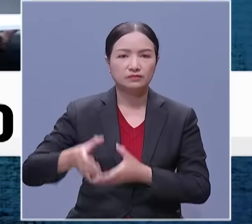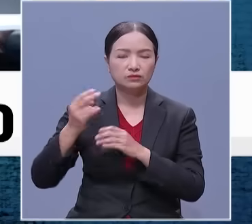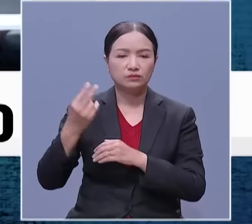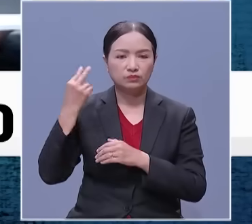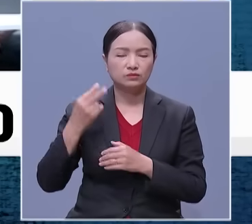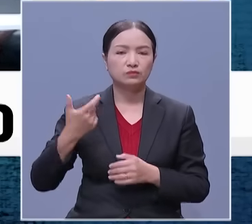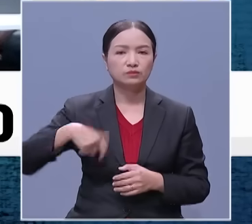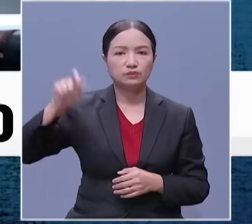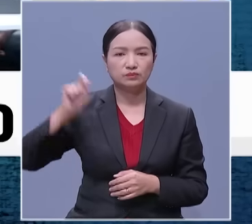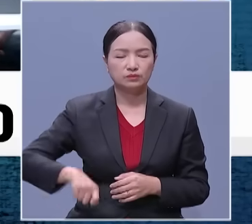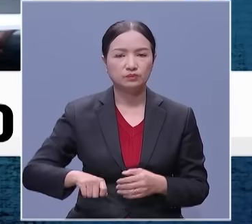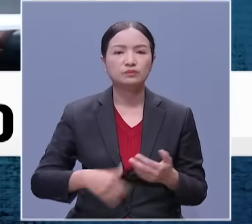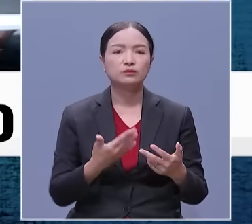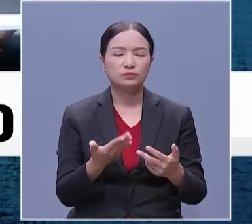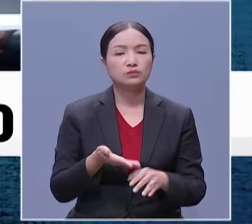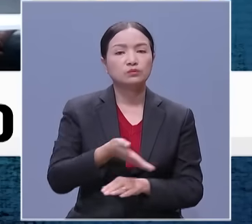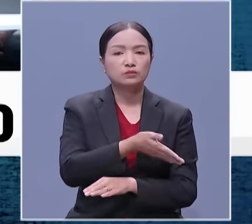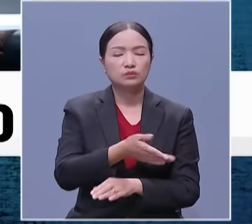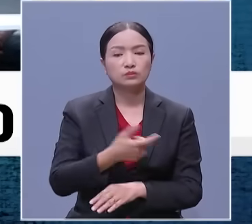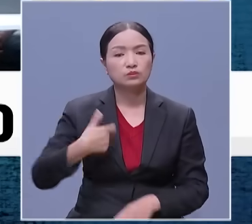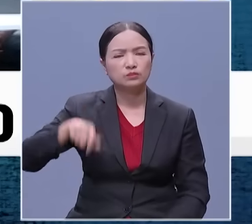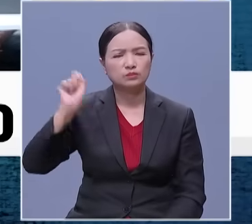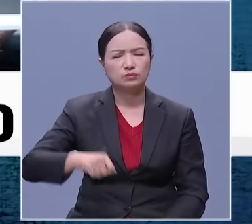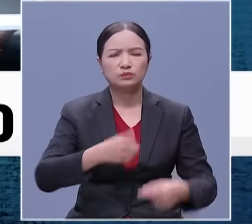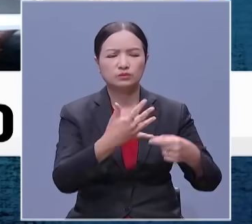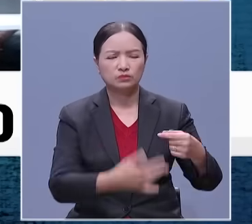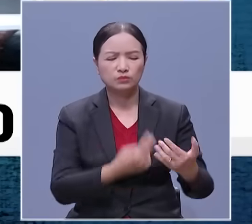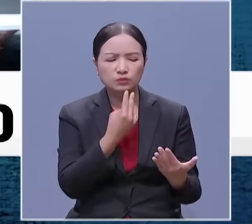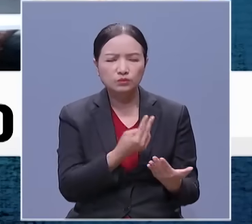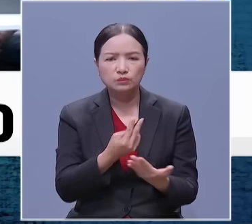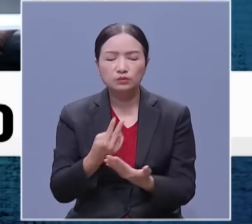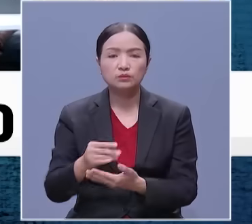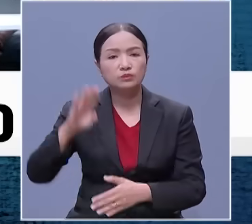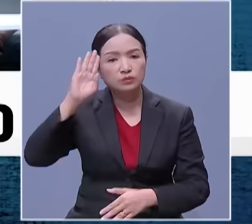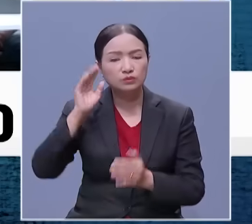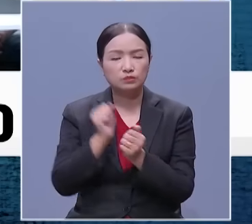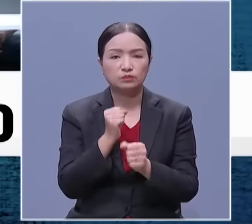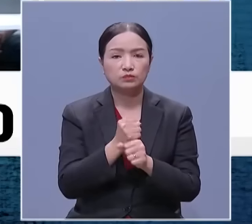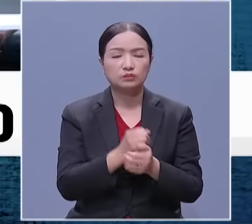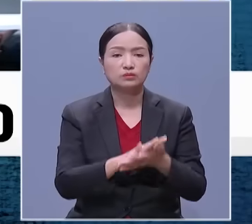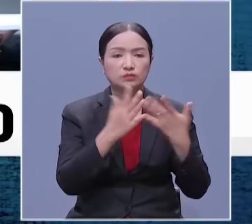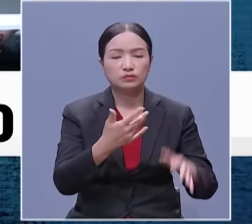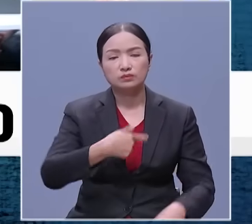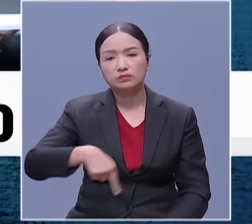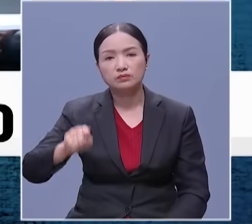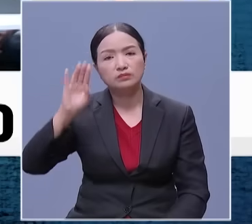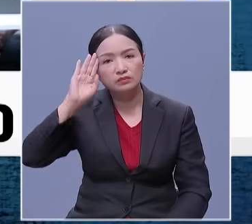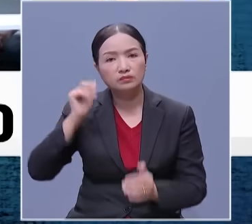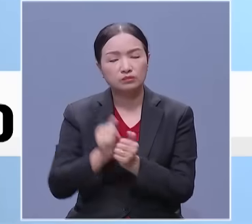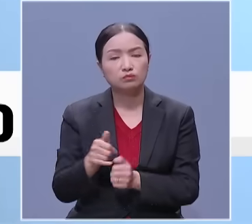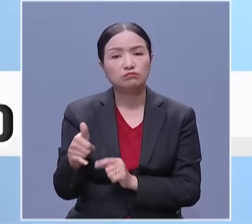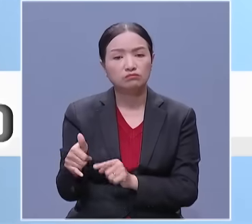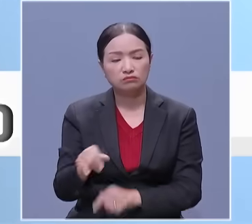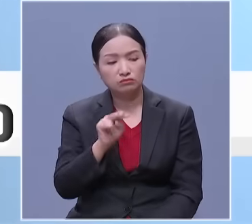ำพิพากษาศาลฎีกาที่ผ่านมาตัดสินไว้มากมายค่ะตำรวจถึงแม้ว่าเลิกงานแล้วแต่คือท่านก็เป็นตำรวจนะ